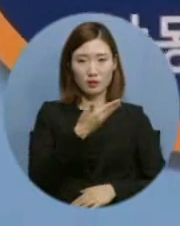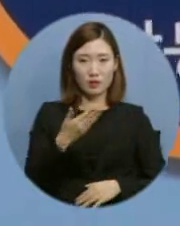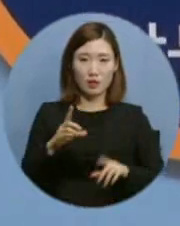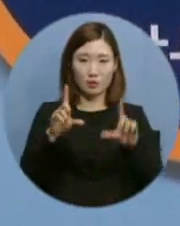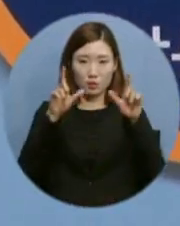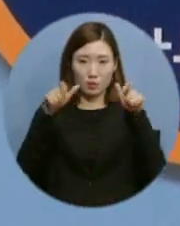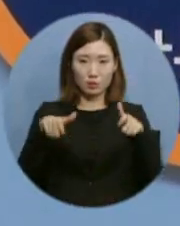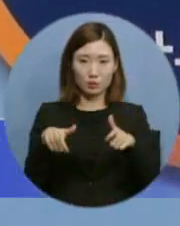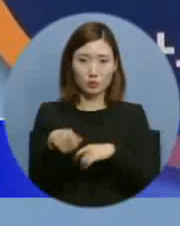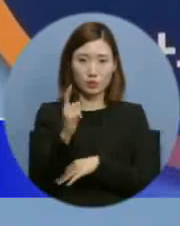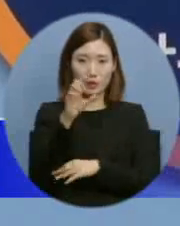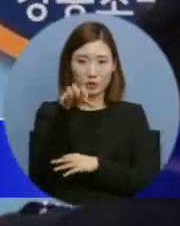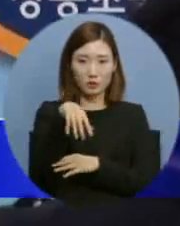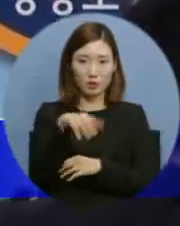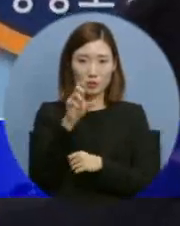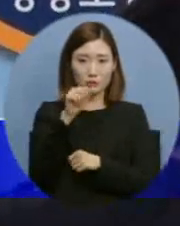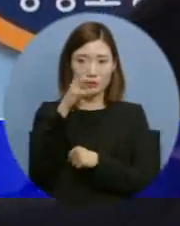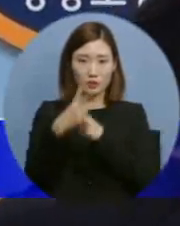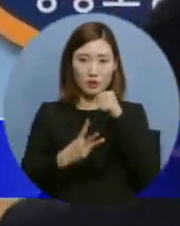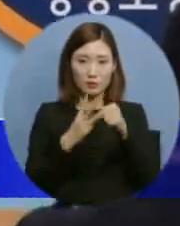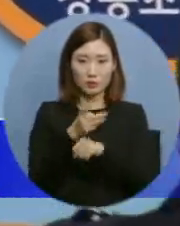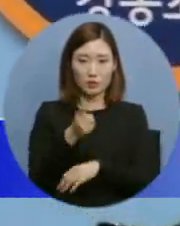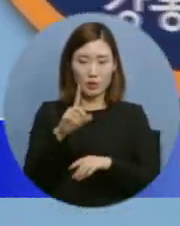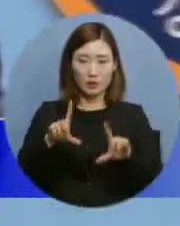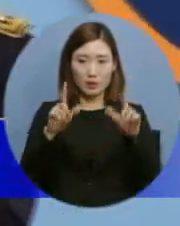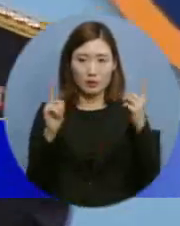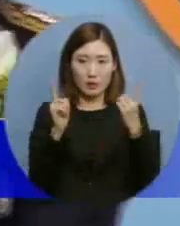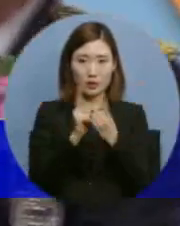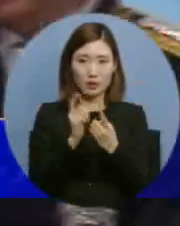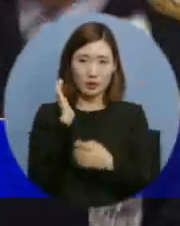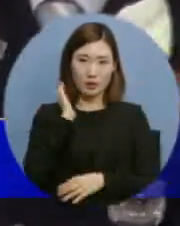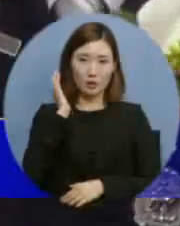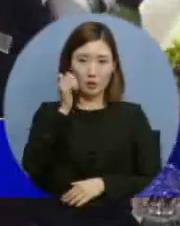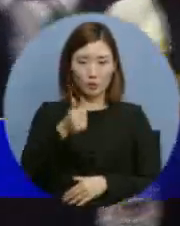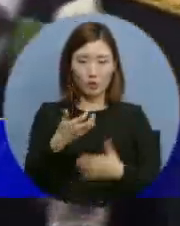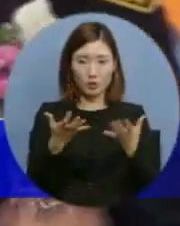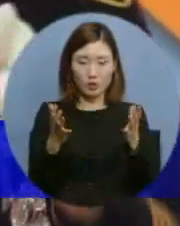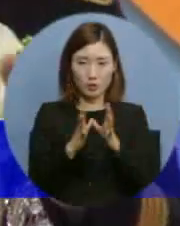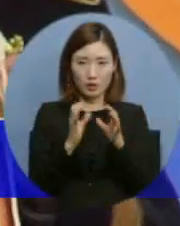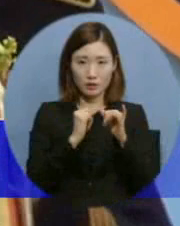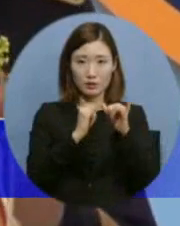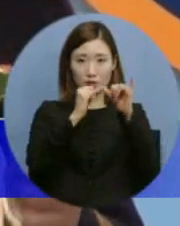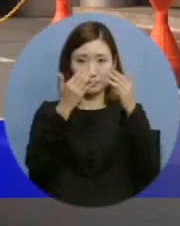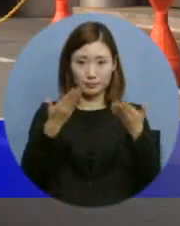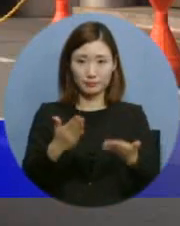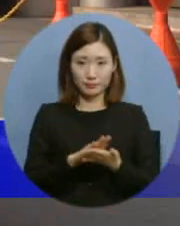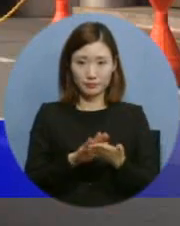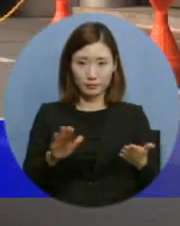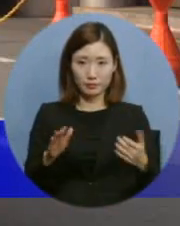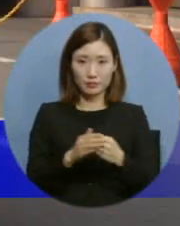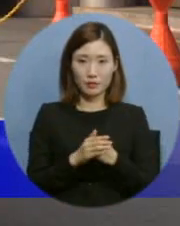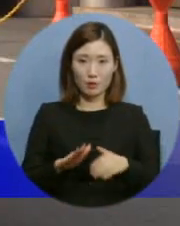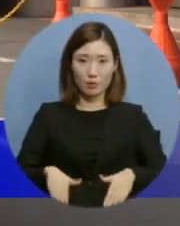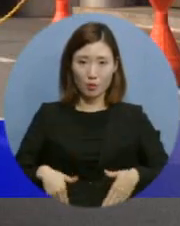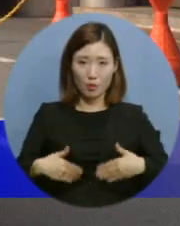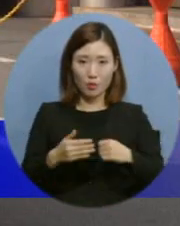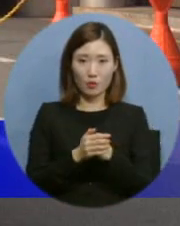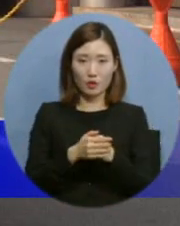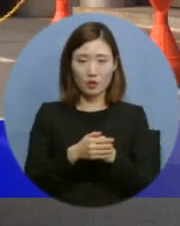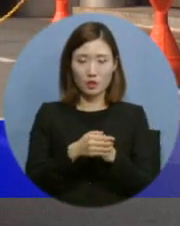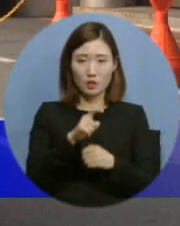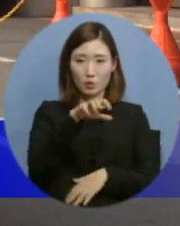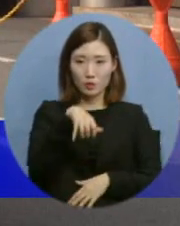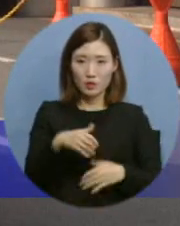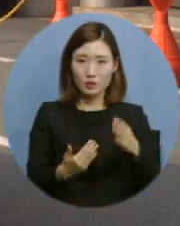강동소방서는 이번 제53주년 소방의 날을 맞아 대통령 기관 교창을 수상했습니다. 지난 봄 강동구에 발생한